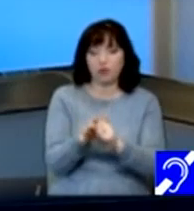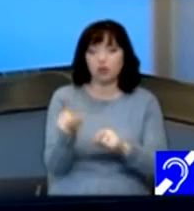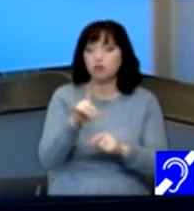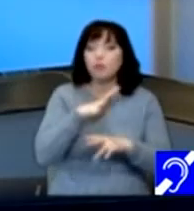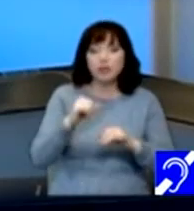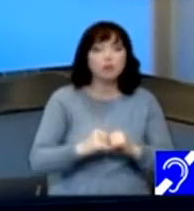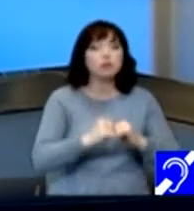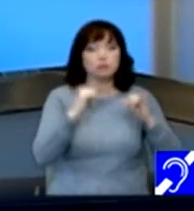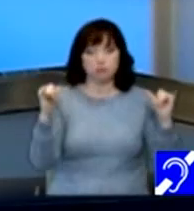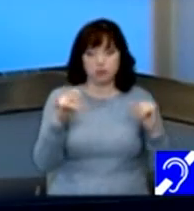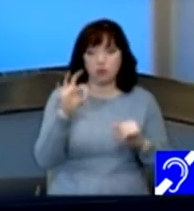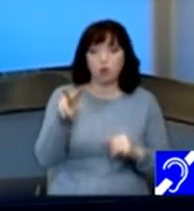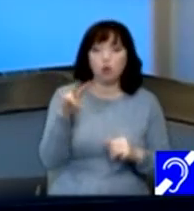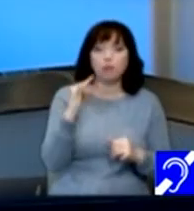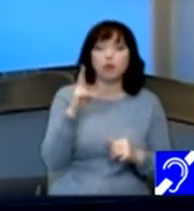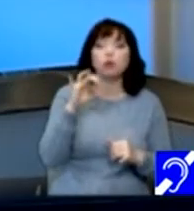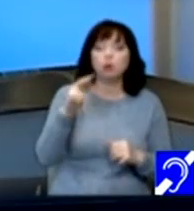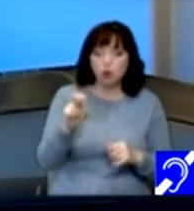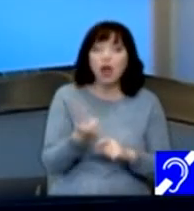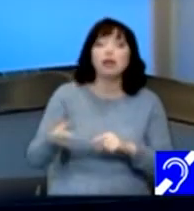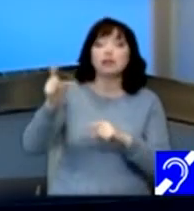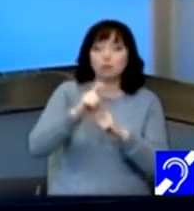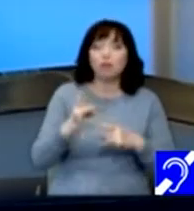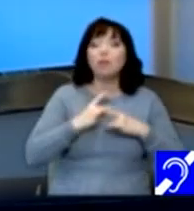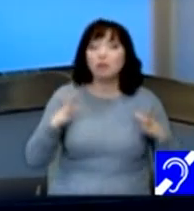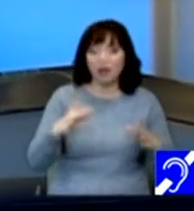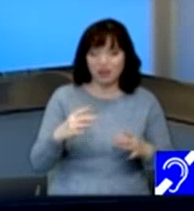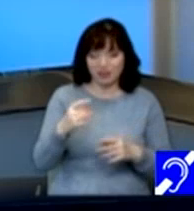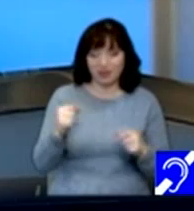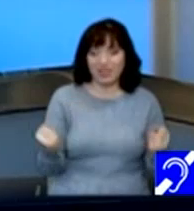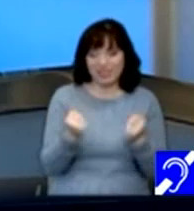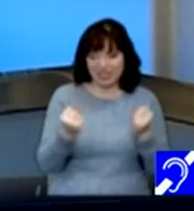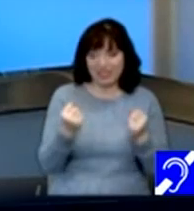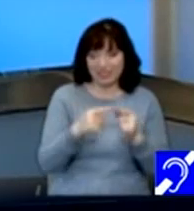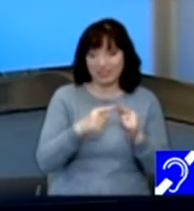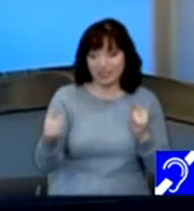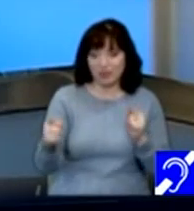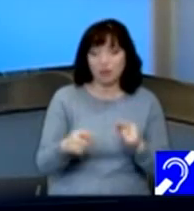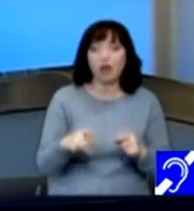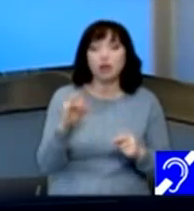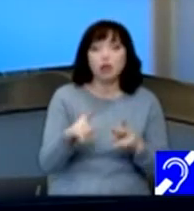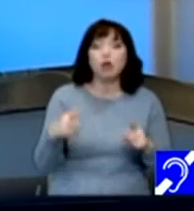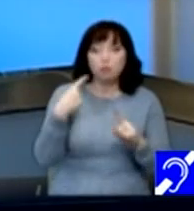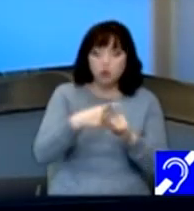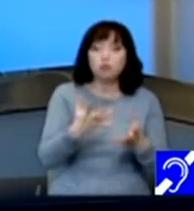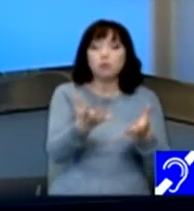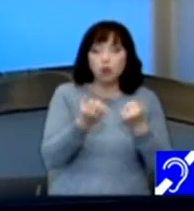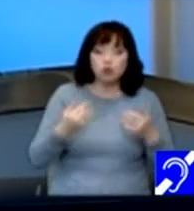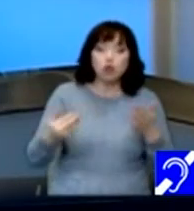de COVID-19, în special în perioada sărbătorilor de iarnă. Republica Moldova a recepționat și un nou lot de